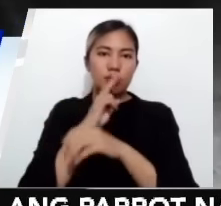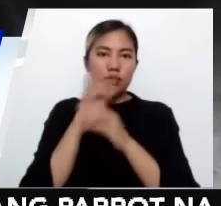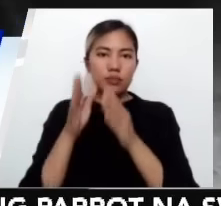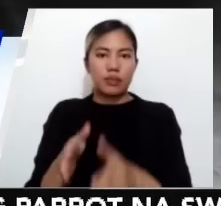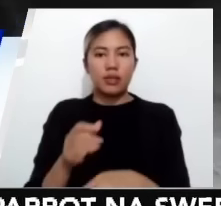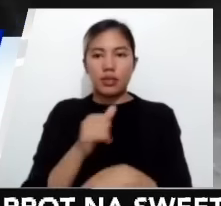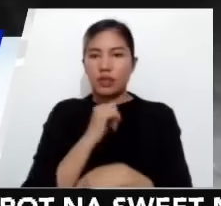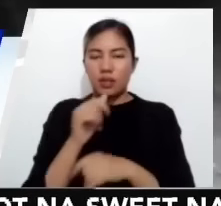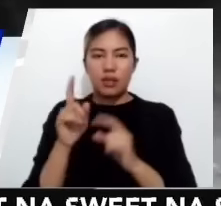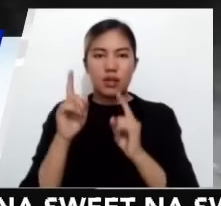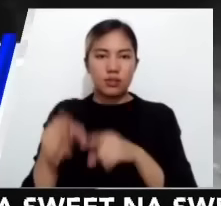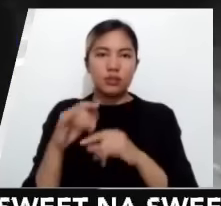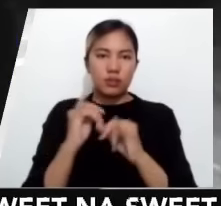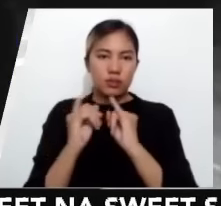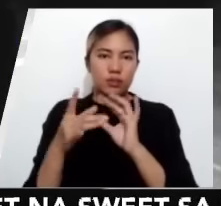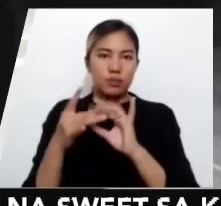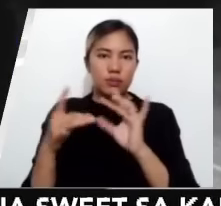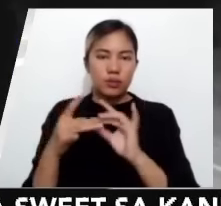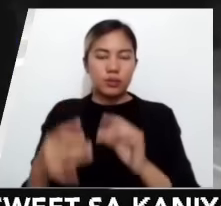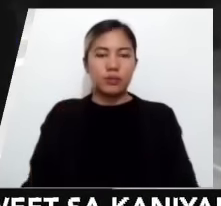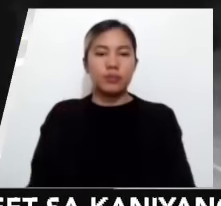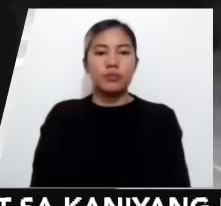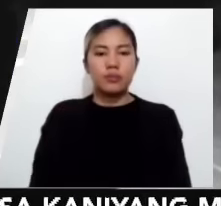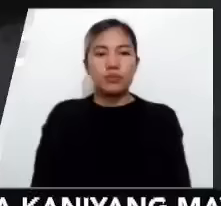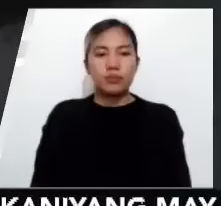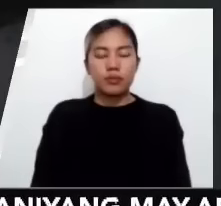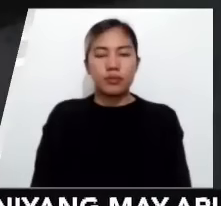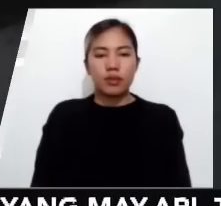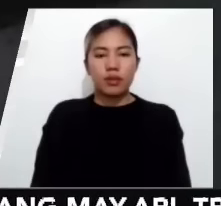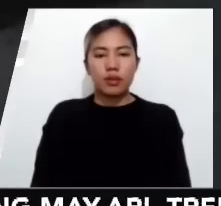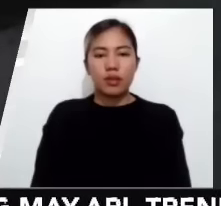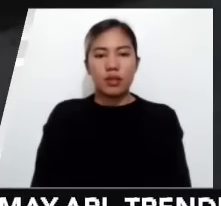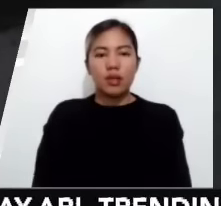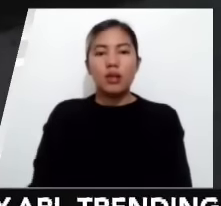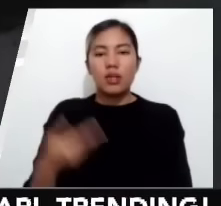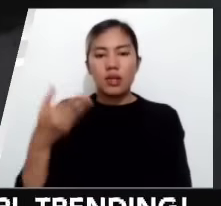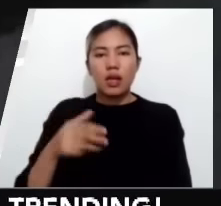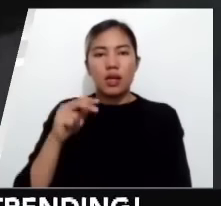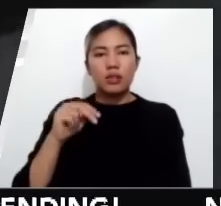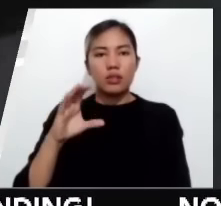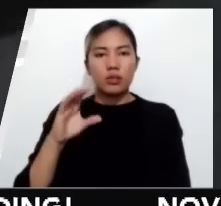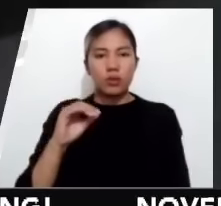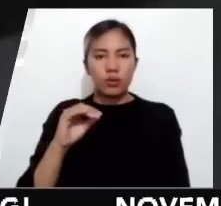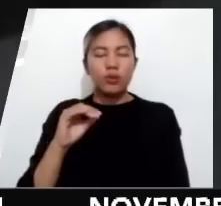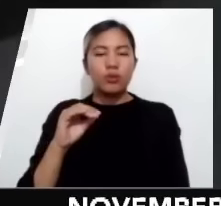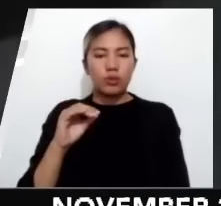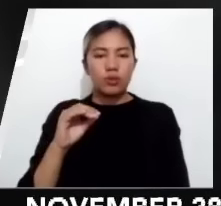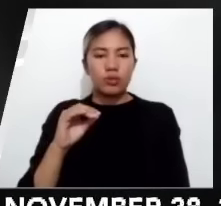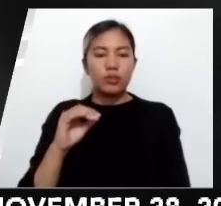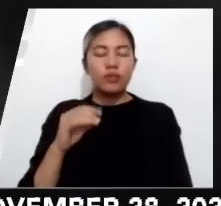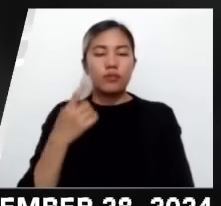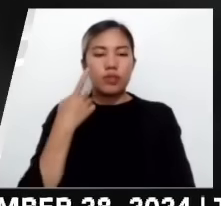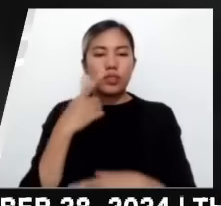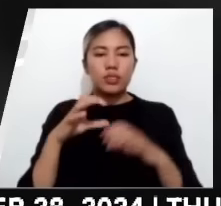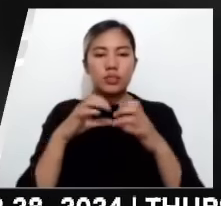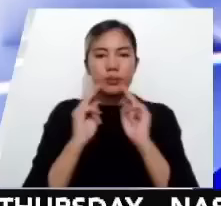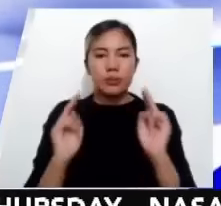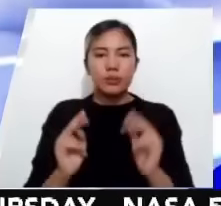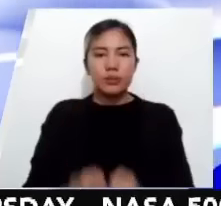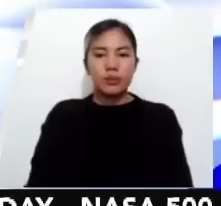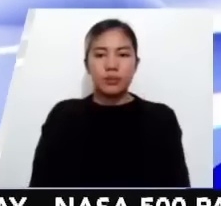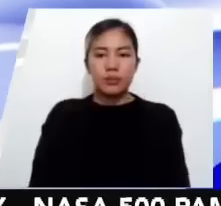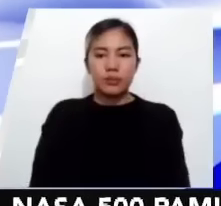ng pahayag. Nico Sereno ng GMA Regional TV, nagbabalita para sa GMA Integrated News.